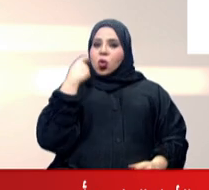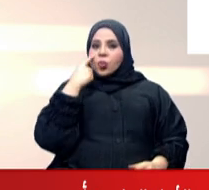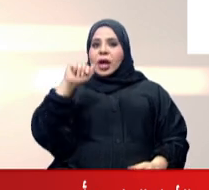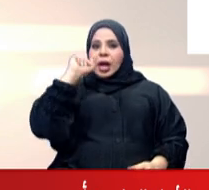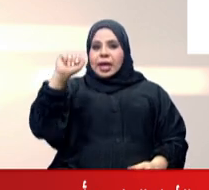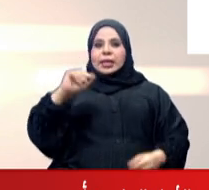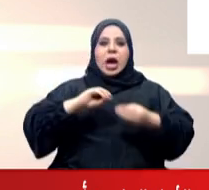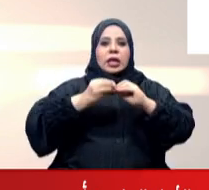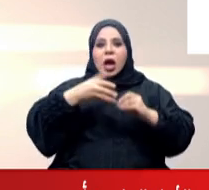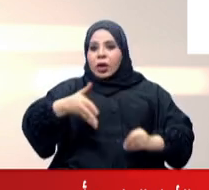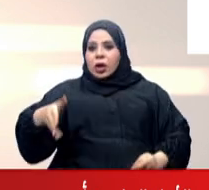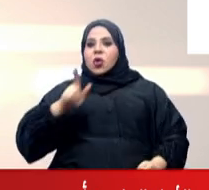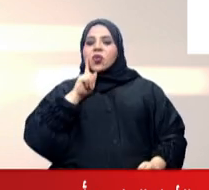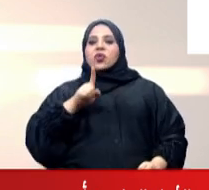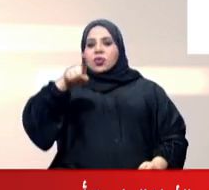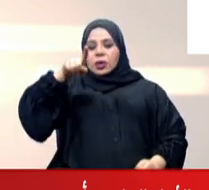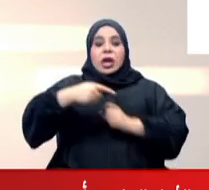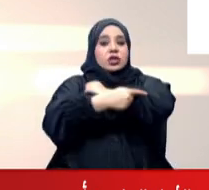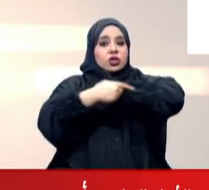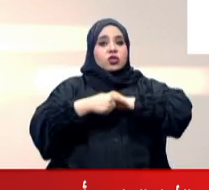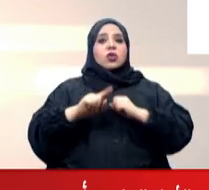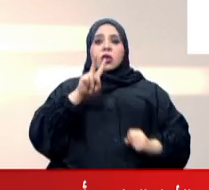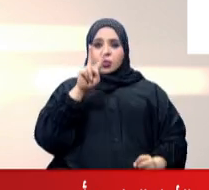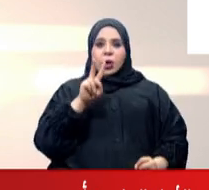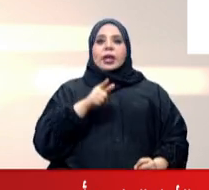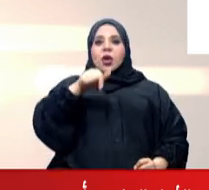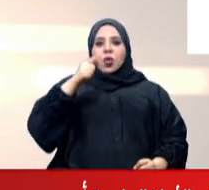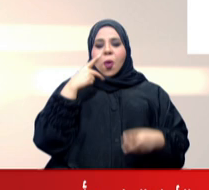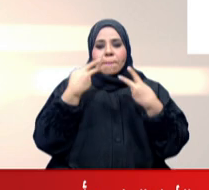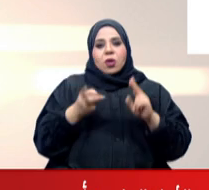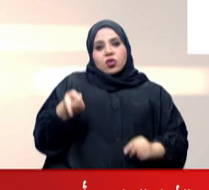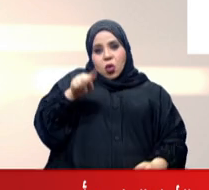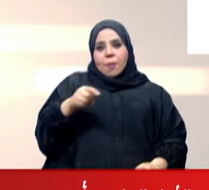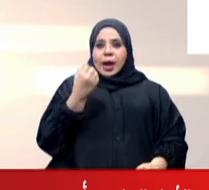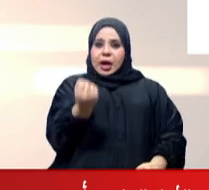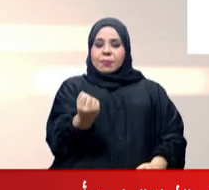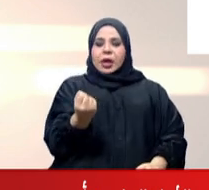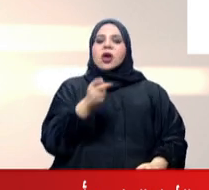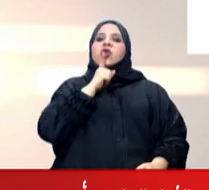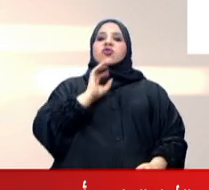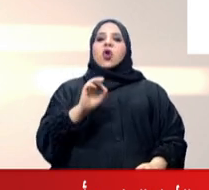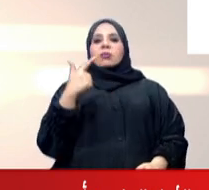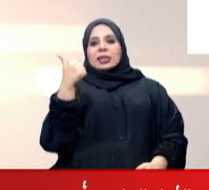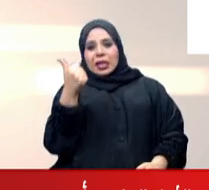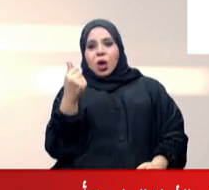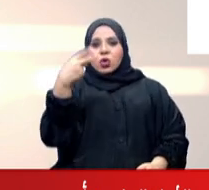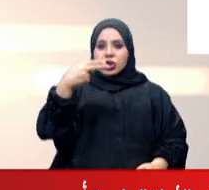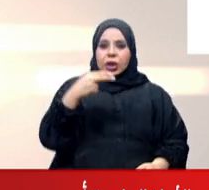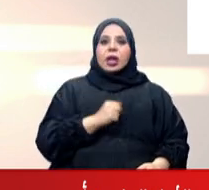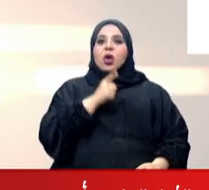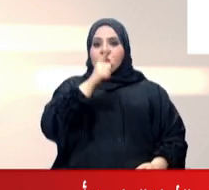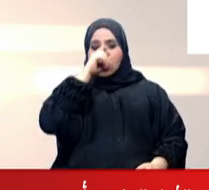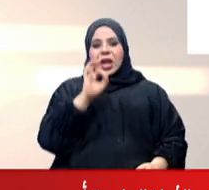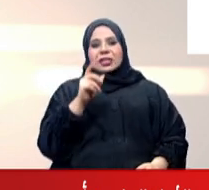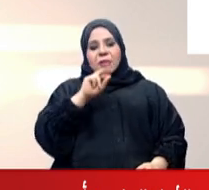الأطفال لمدة أسبوعين ابتداء من يوم غد الأربعاء الموافق 26 من فبراير 2020، وذلك